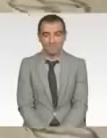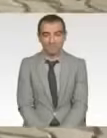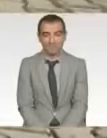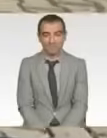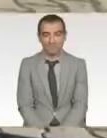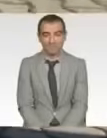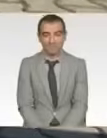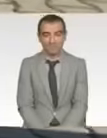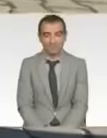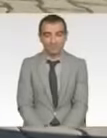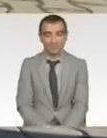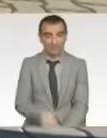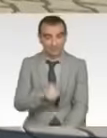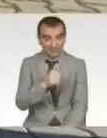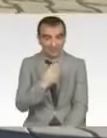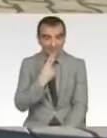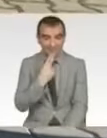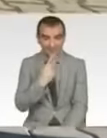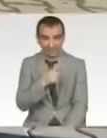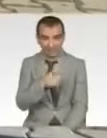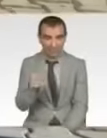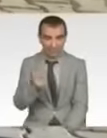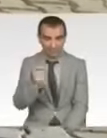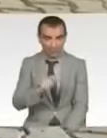Senin kızlar yapıyor.